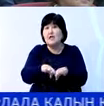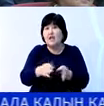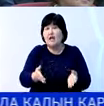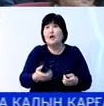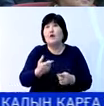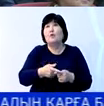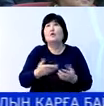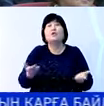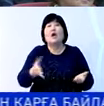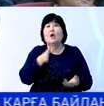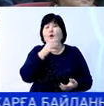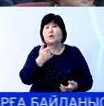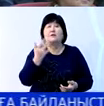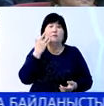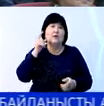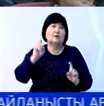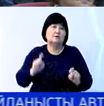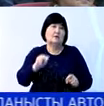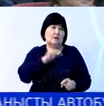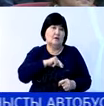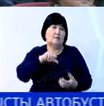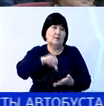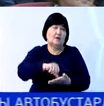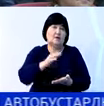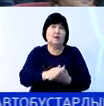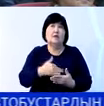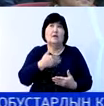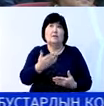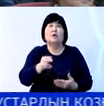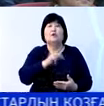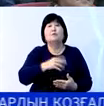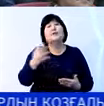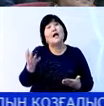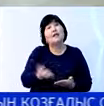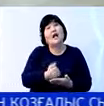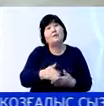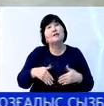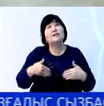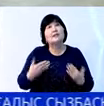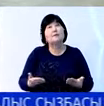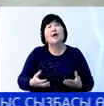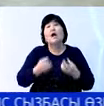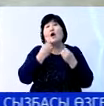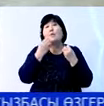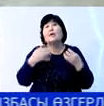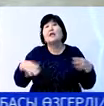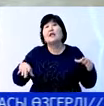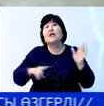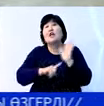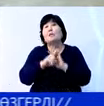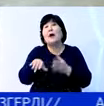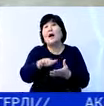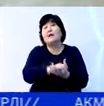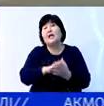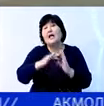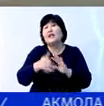осы қай уақытта іздесең орнында табылады. Енді мінекей сіздерге жұмыстарыңызға табыс тілейміз. Береке басы бірлікте демекші,